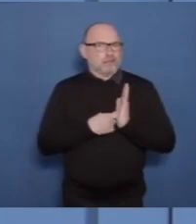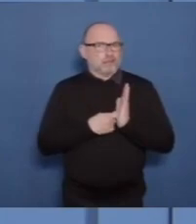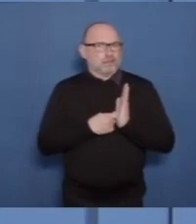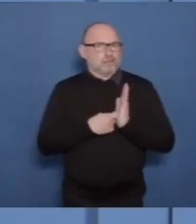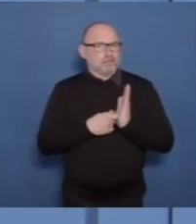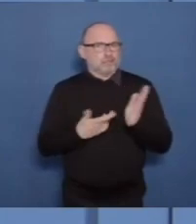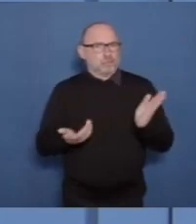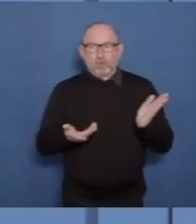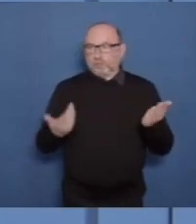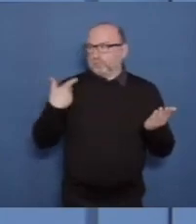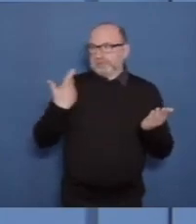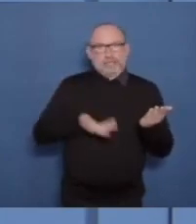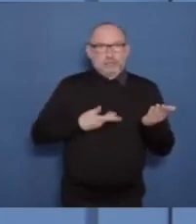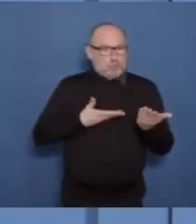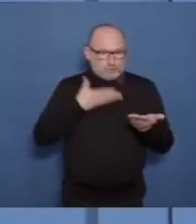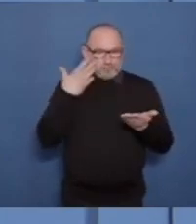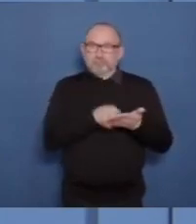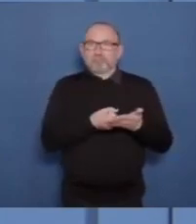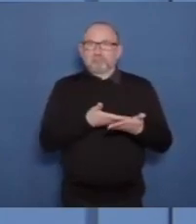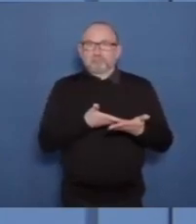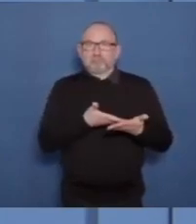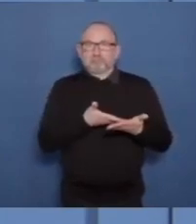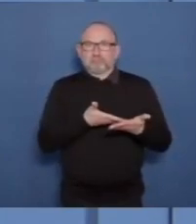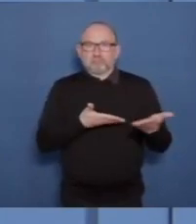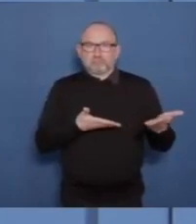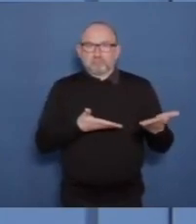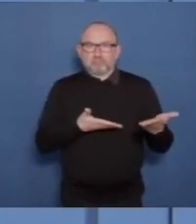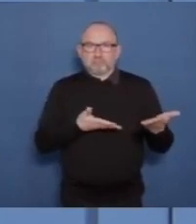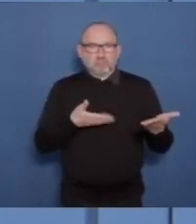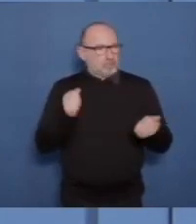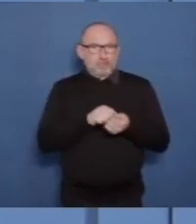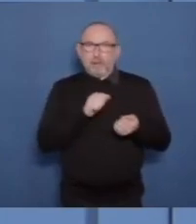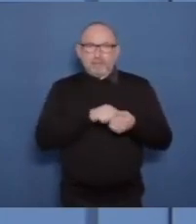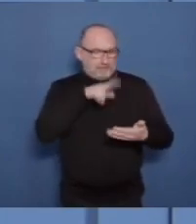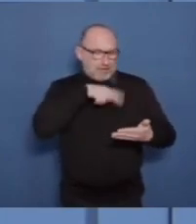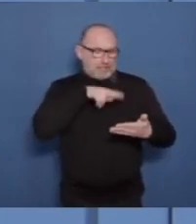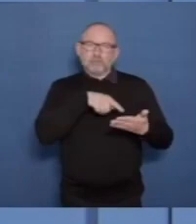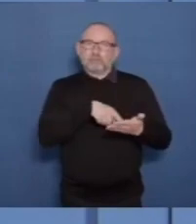einen, den ich irgendwie erkennen würde in diesem Papier.